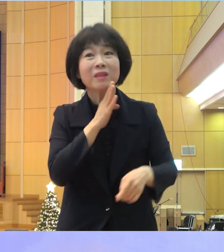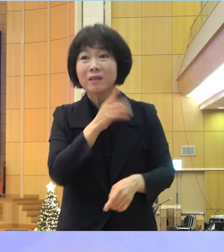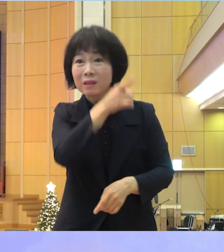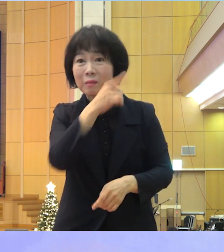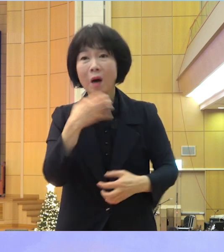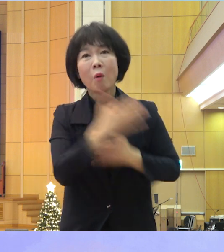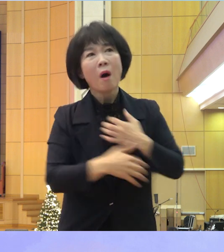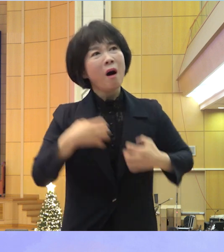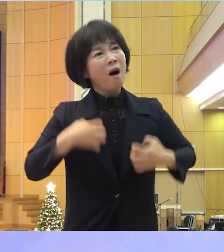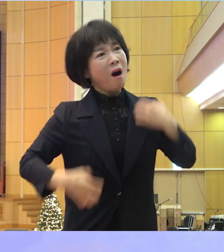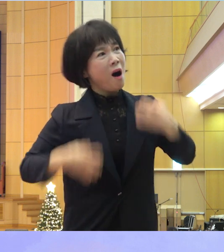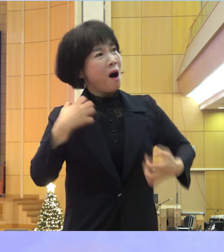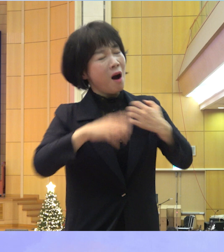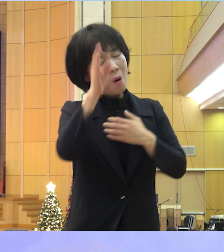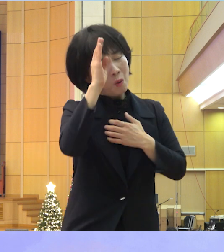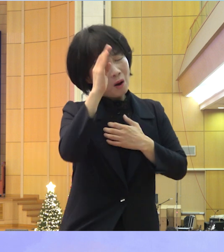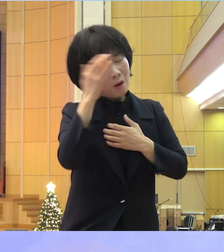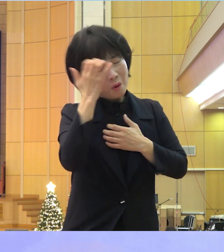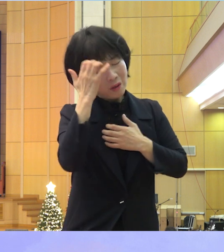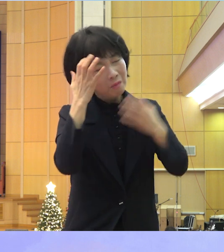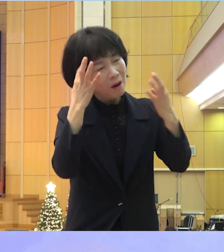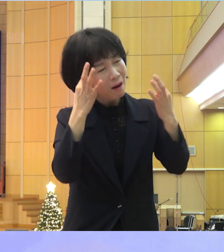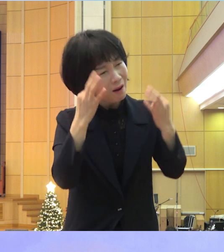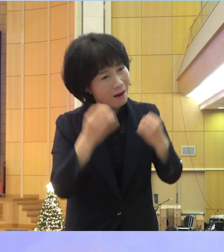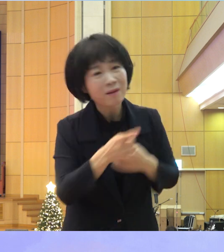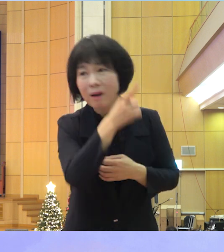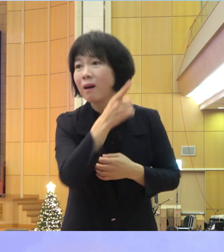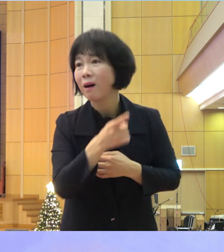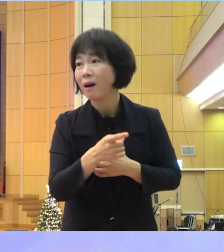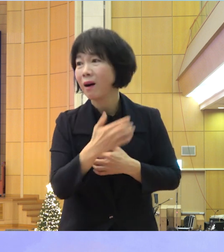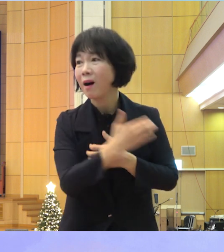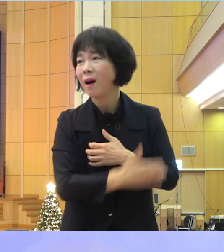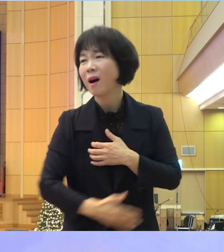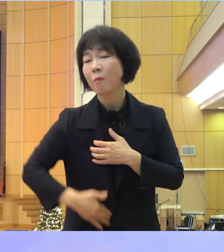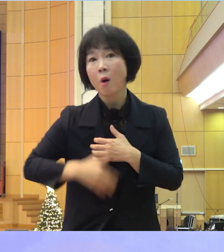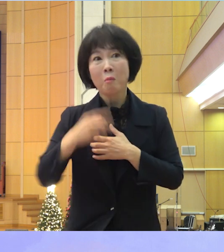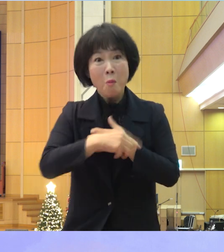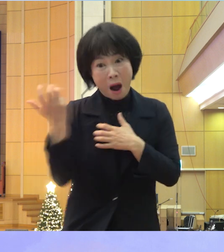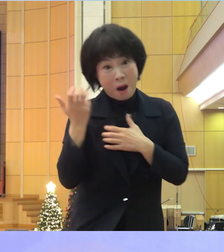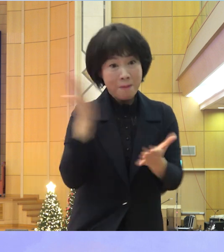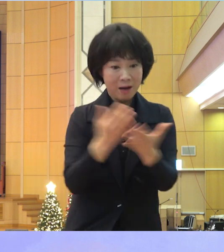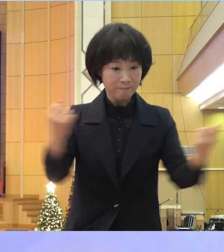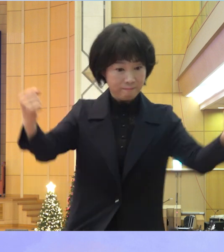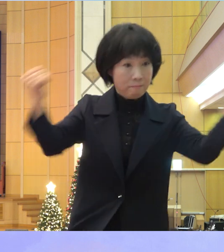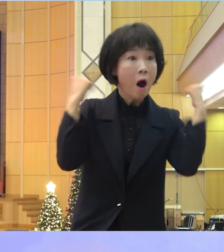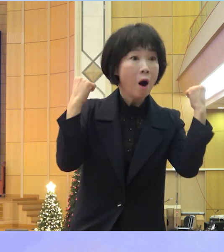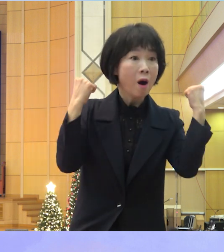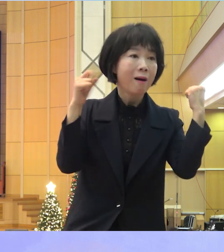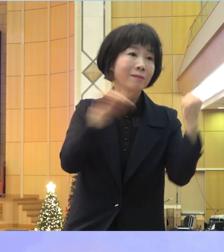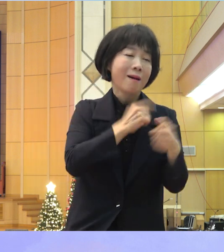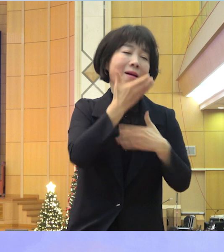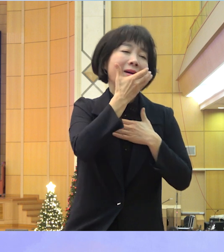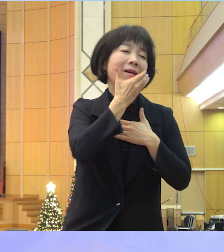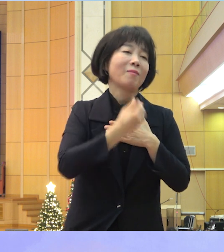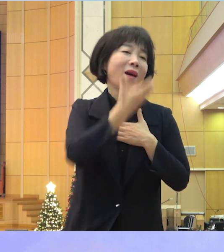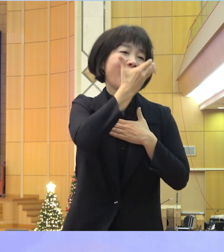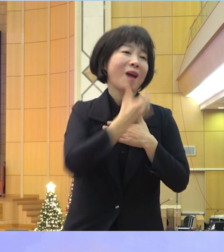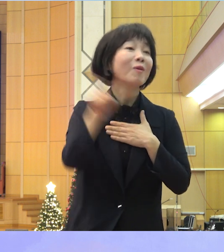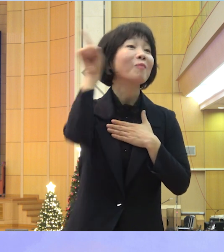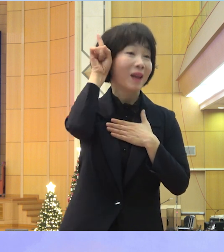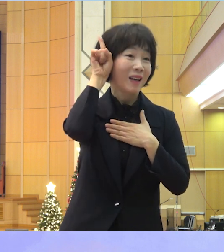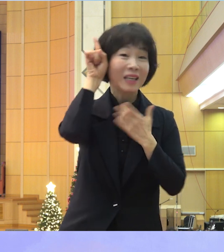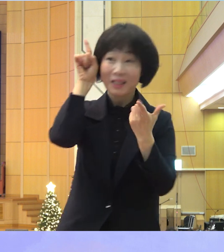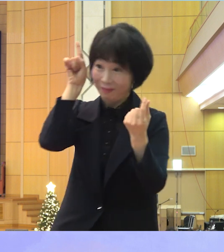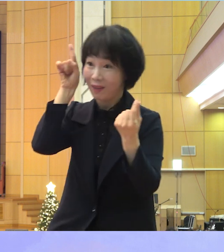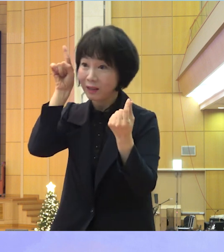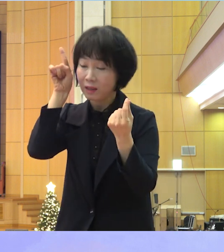날 동안에 가장 큰 고생 같아요. 아픈 것이. 아프지만 않아도 참 우리가